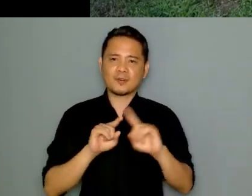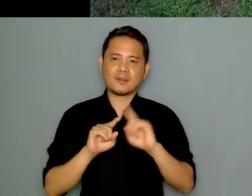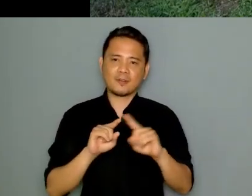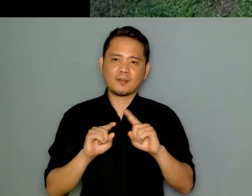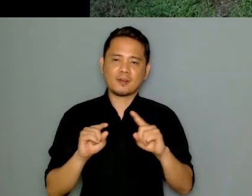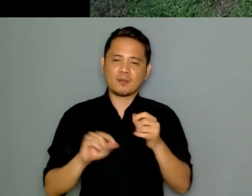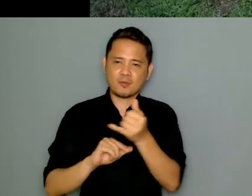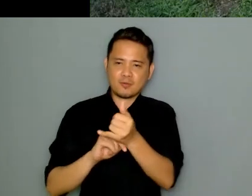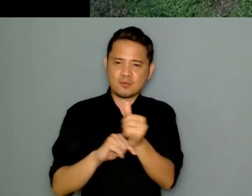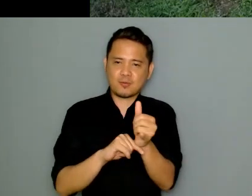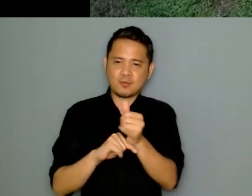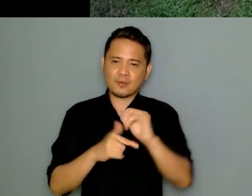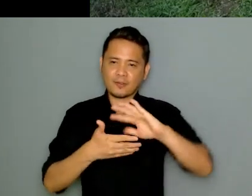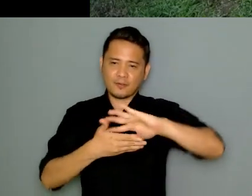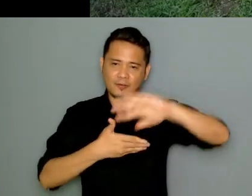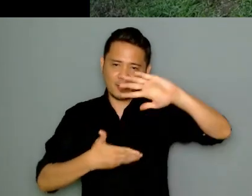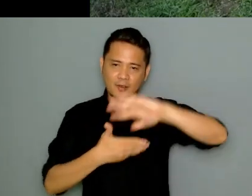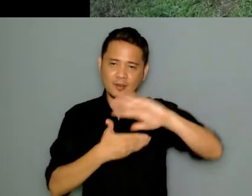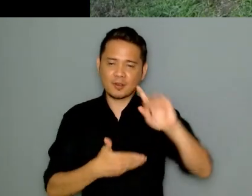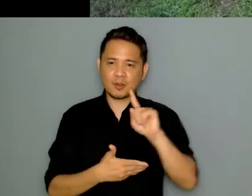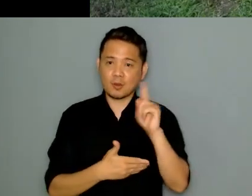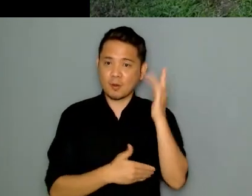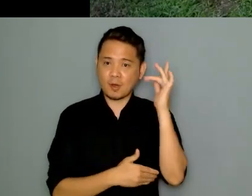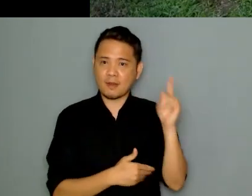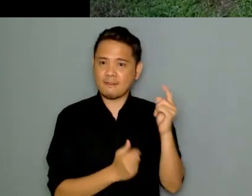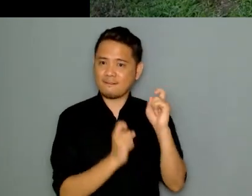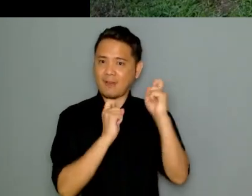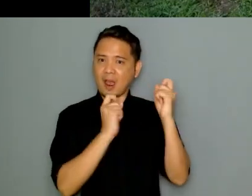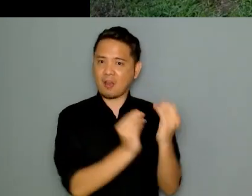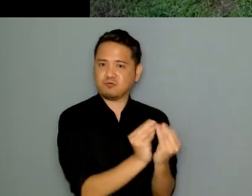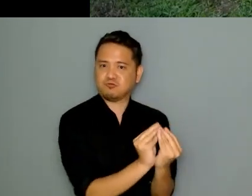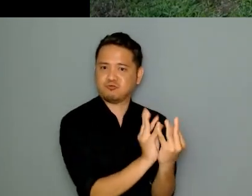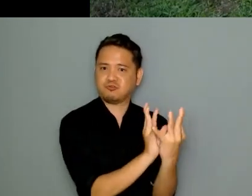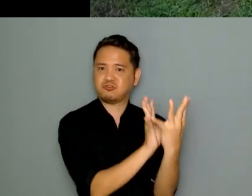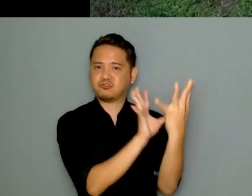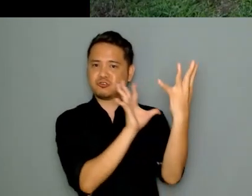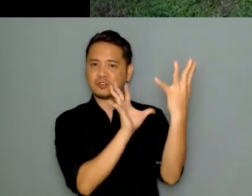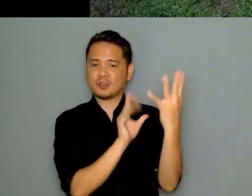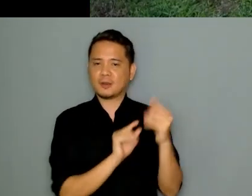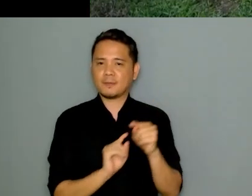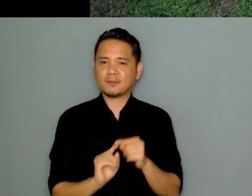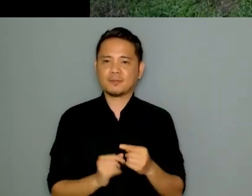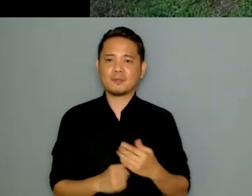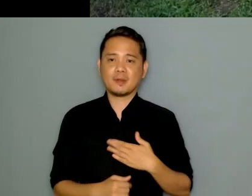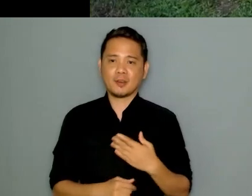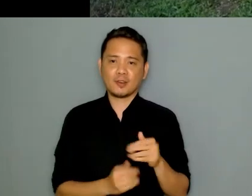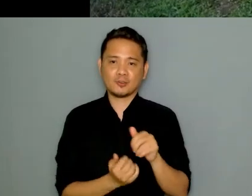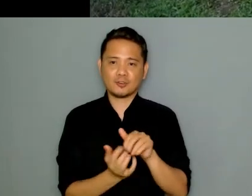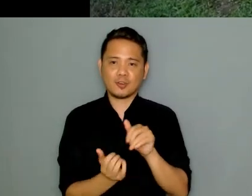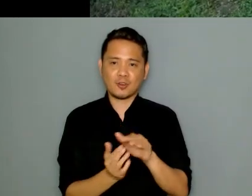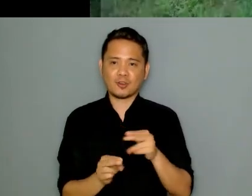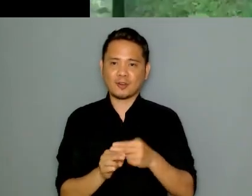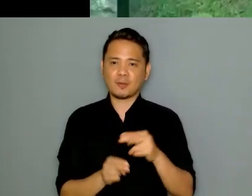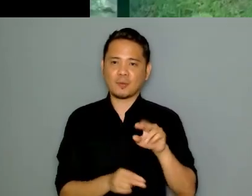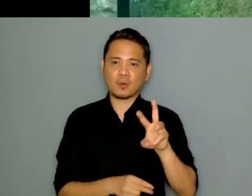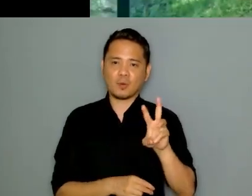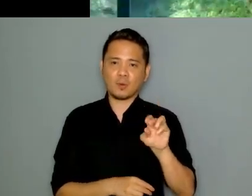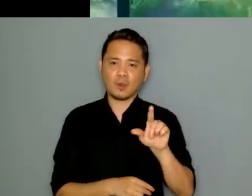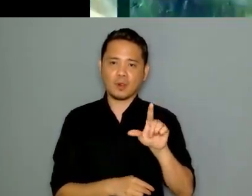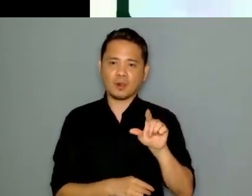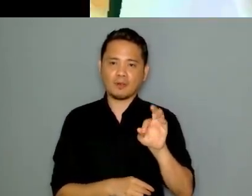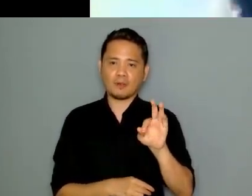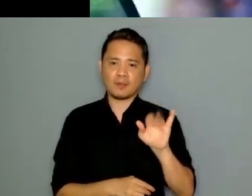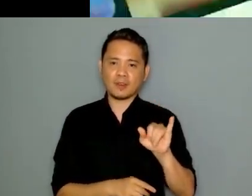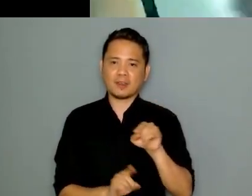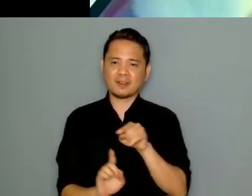pagbablog, at mabilis siyang dumami. Ayan, at kasama ko din ang aking si Wolfie, lagi siyang nakabantay kapag ako nasa labas.